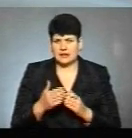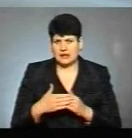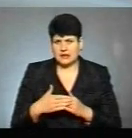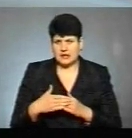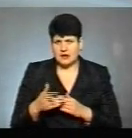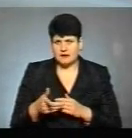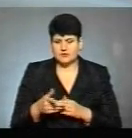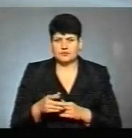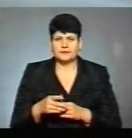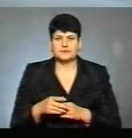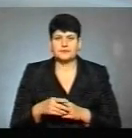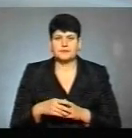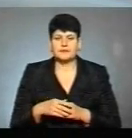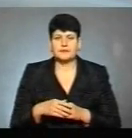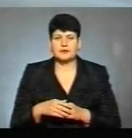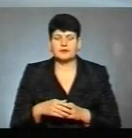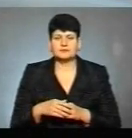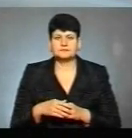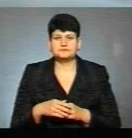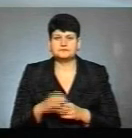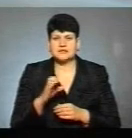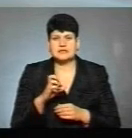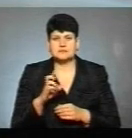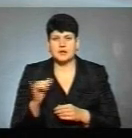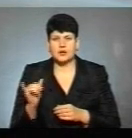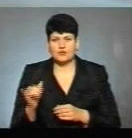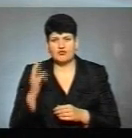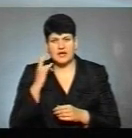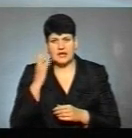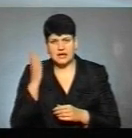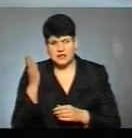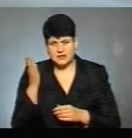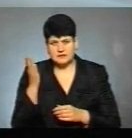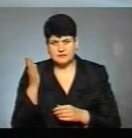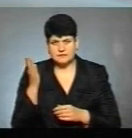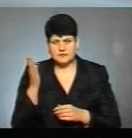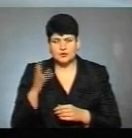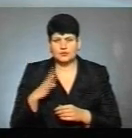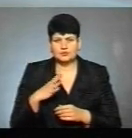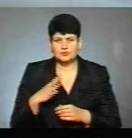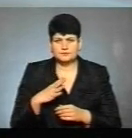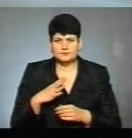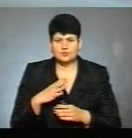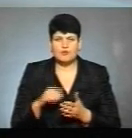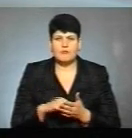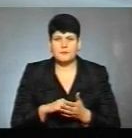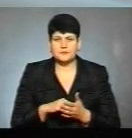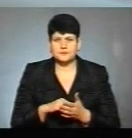цей Кіпіані. Десь в СБУ, там, в Києві, добуті